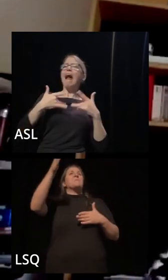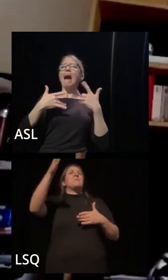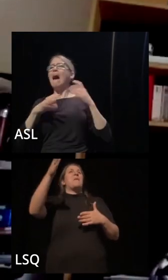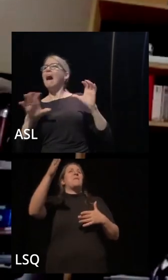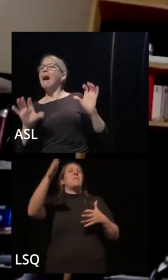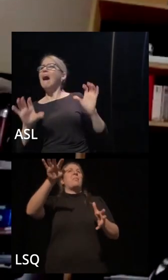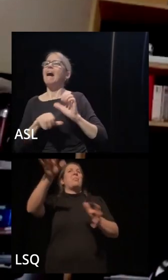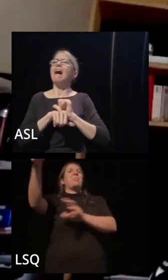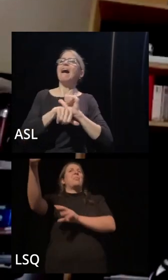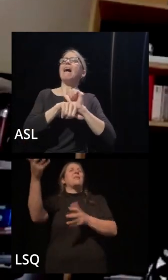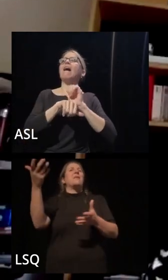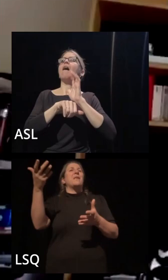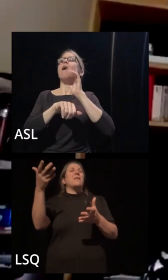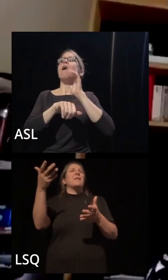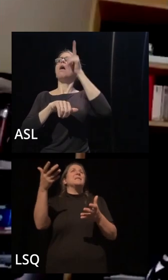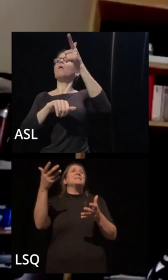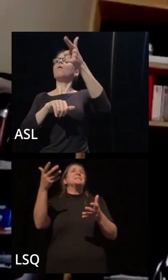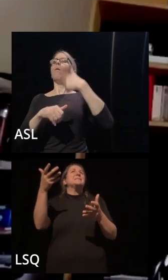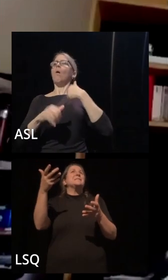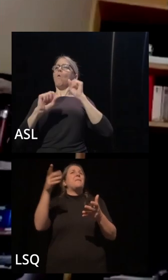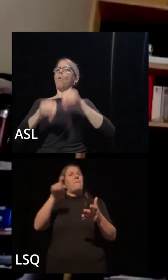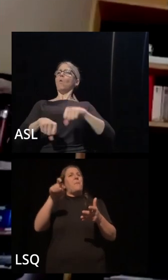créer